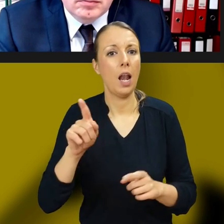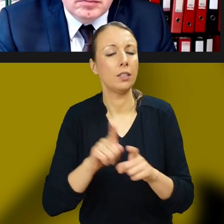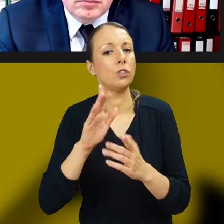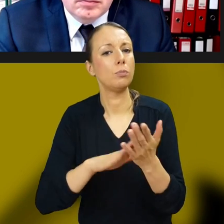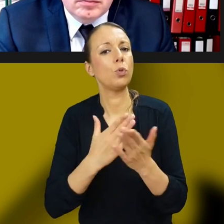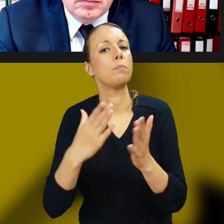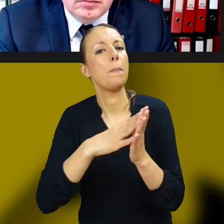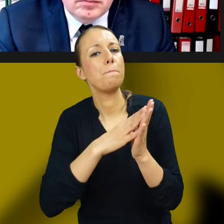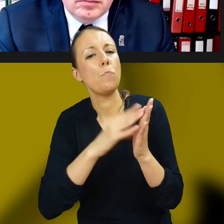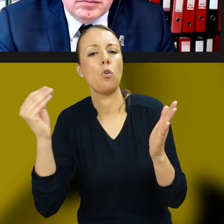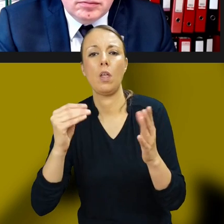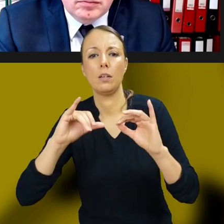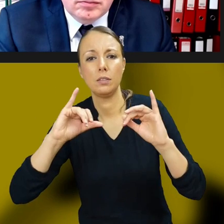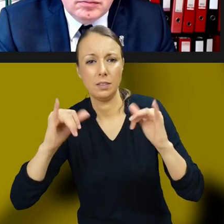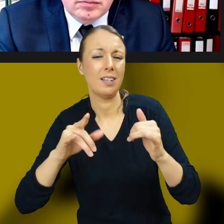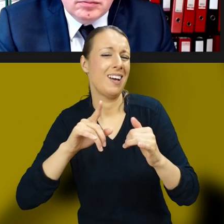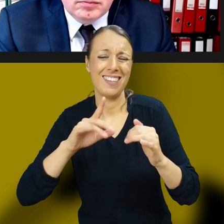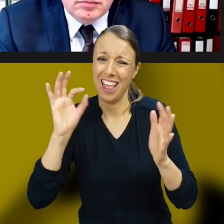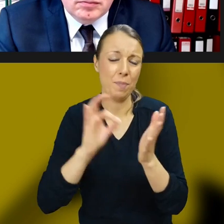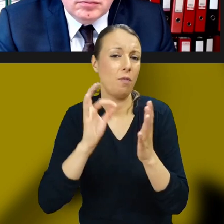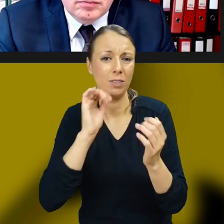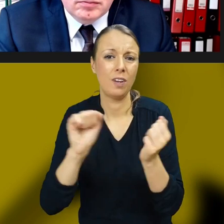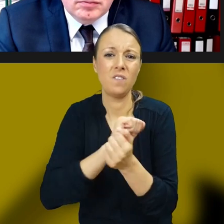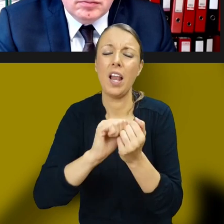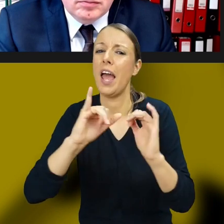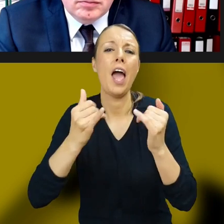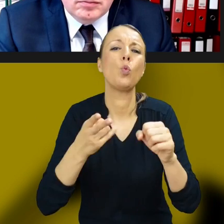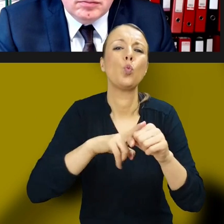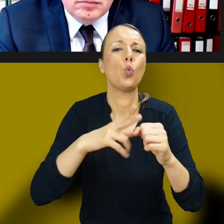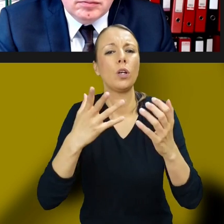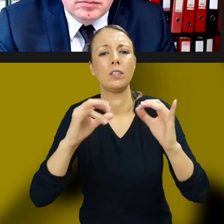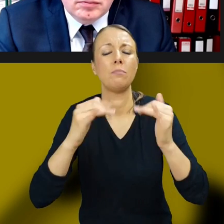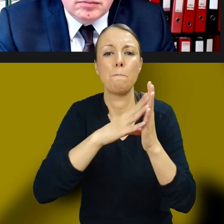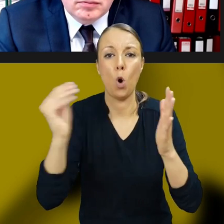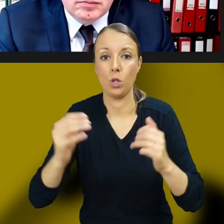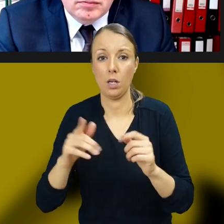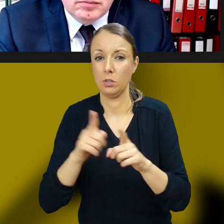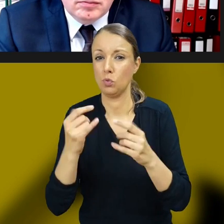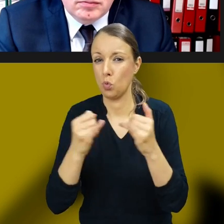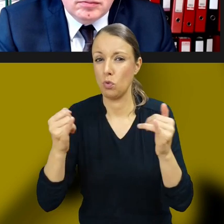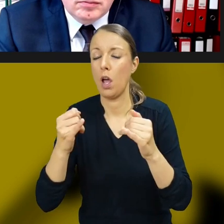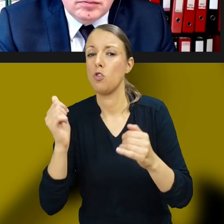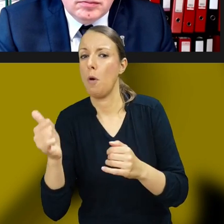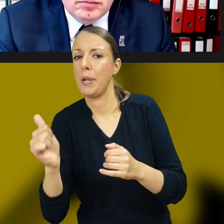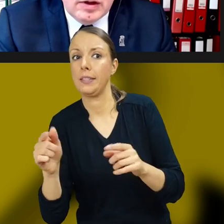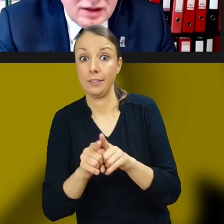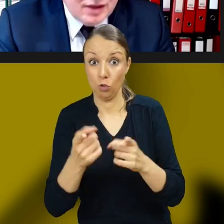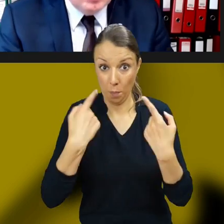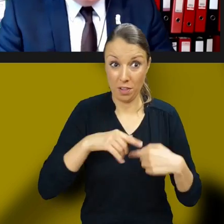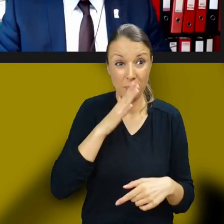sądu na starcie. Będzie się sąd w warunkach sporów kompetencyjnych i obywatel zastanawiał, dokąd pójść.